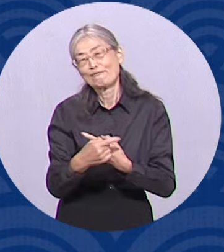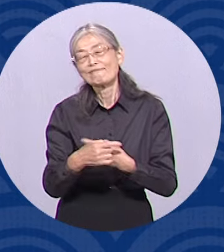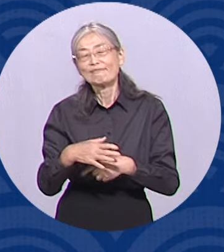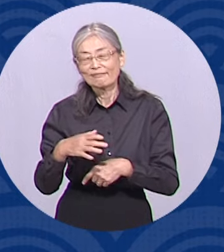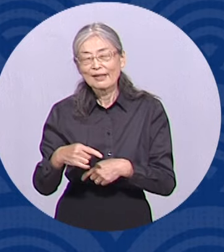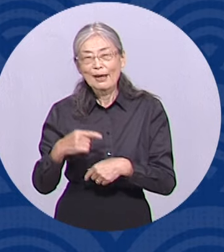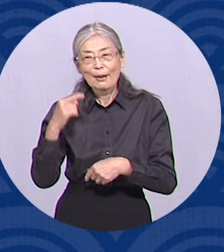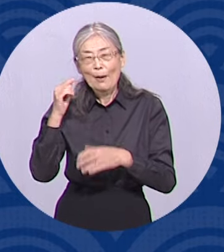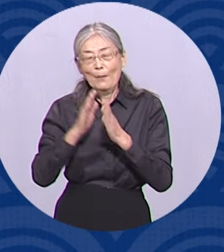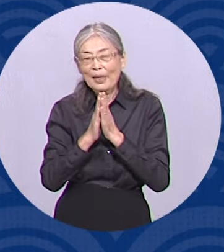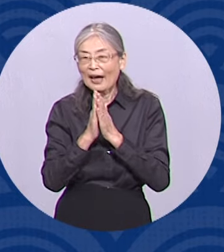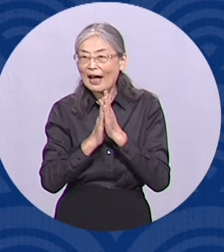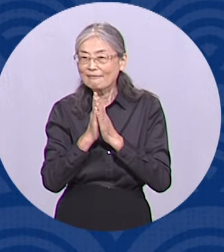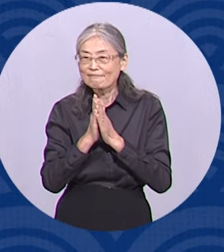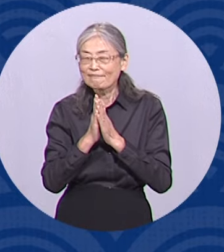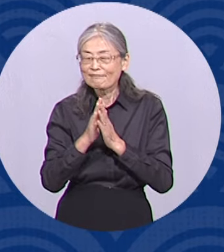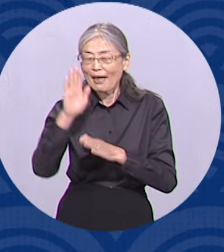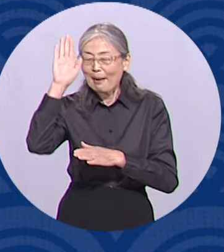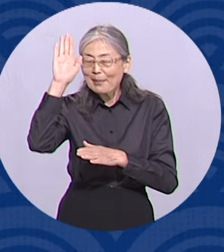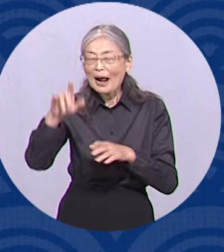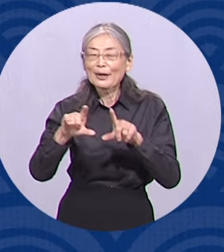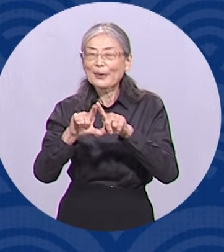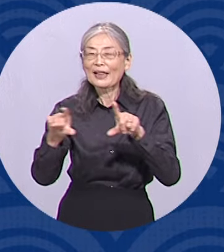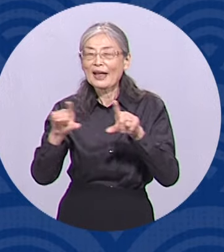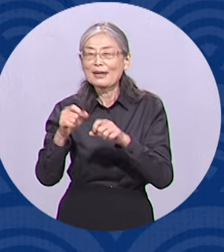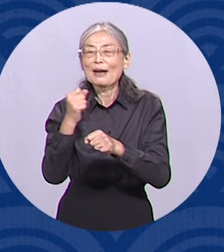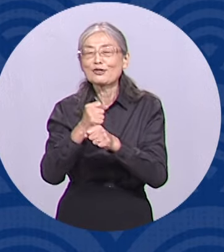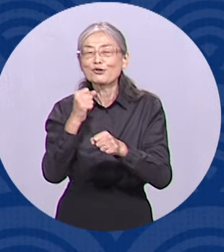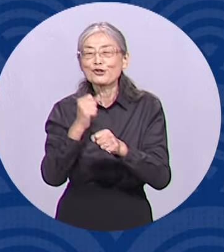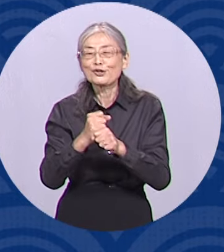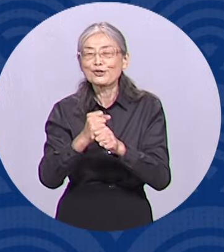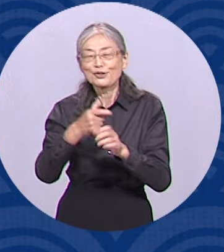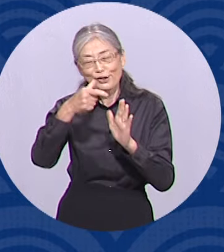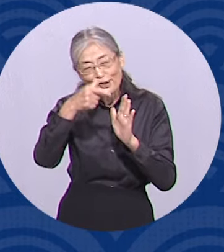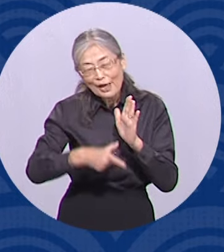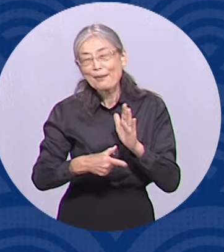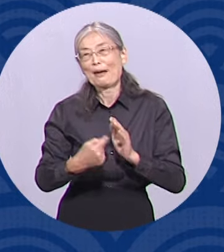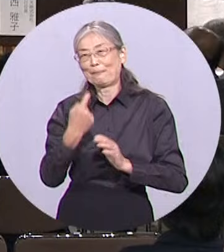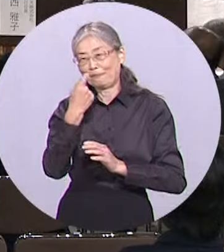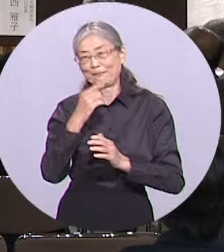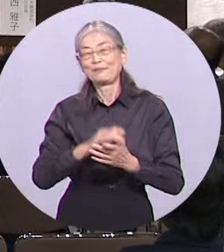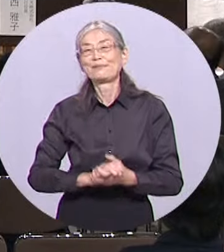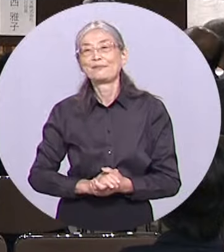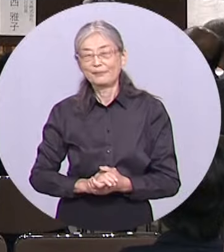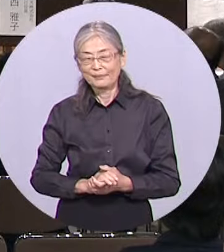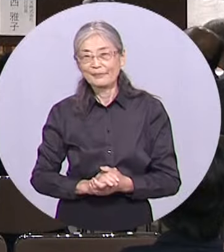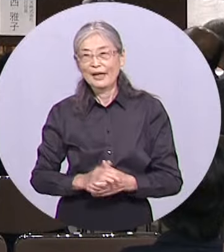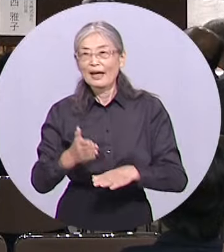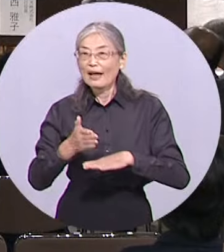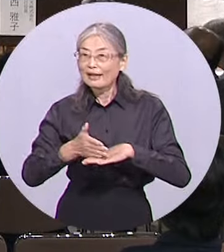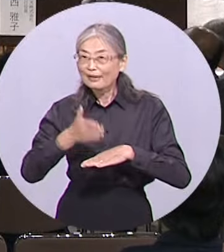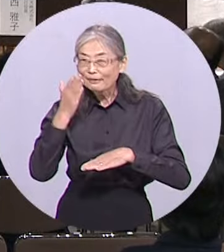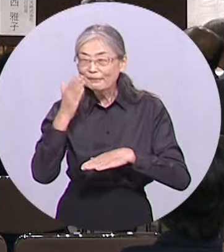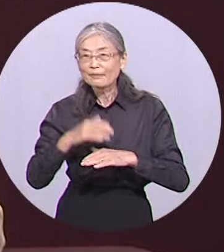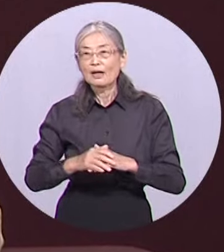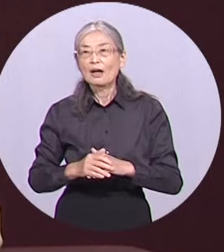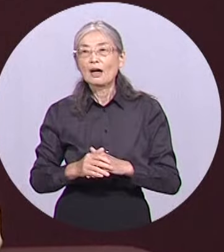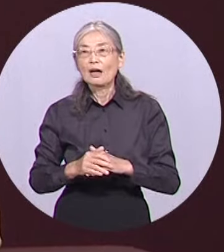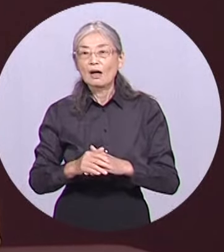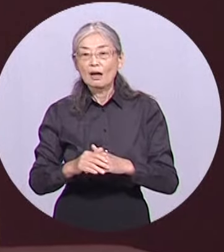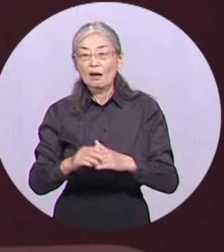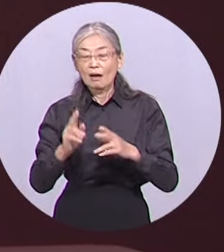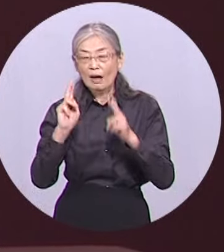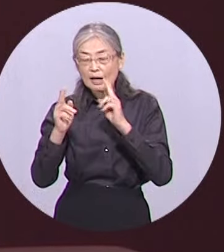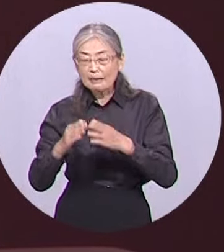込めて未来の当たり前を作るというブランドステートメントを掲げております。 ありがとうございました。創業当